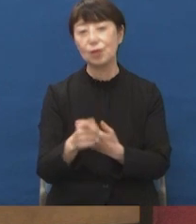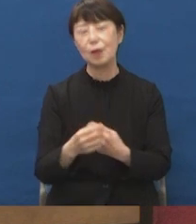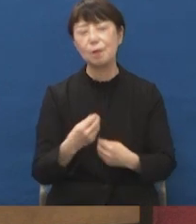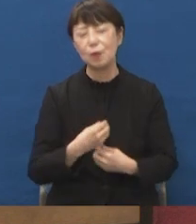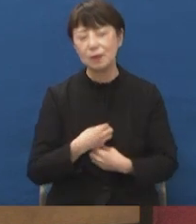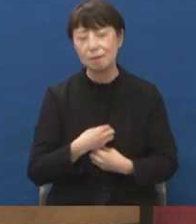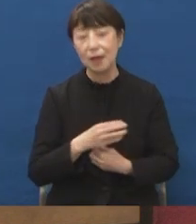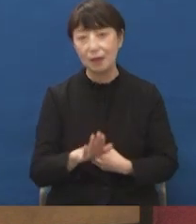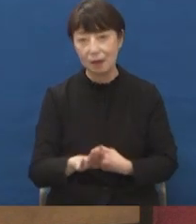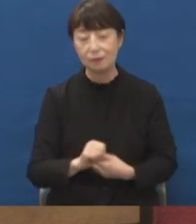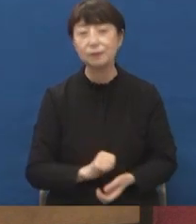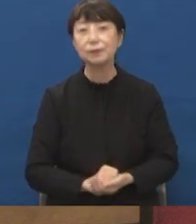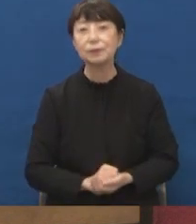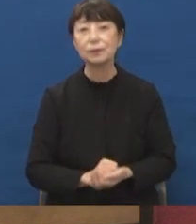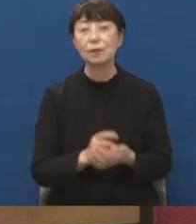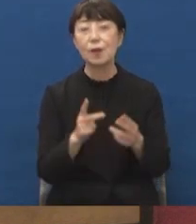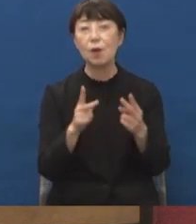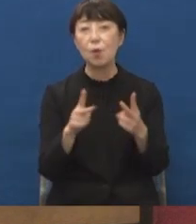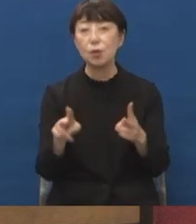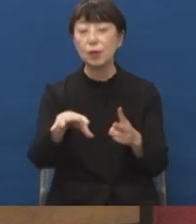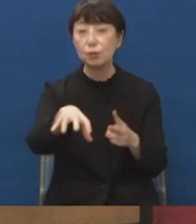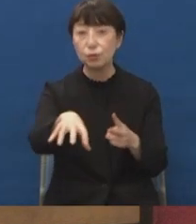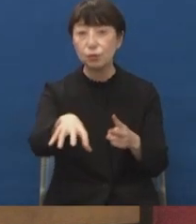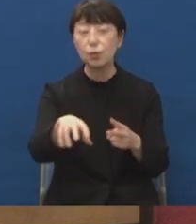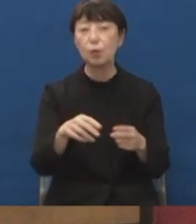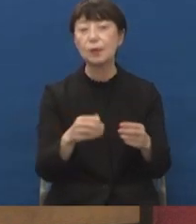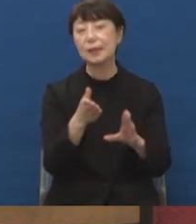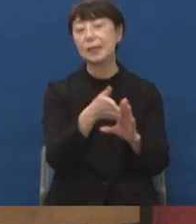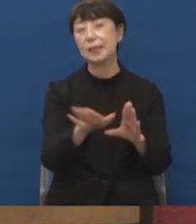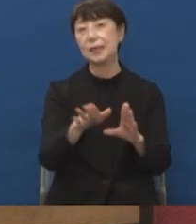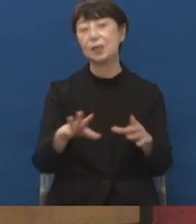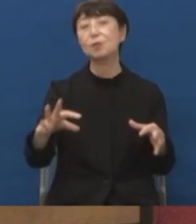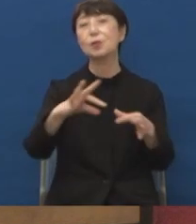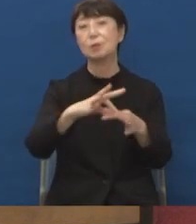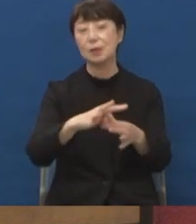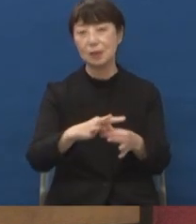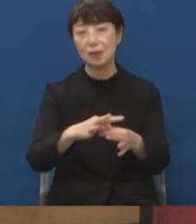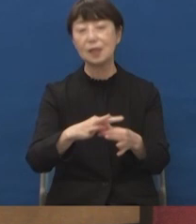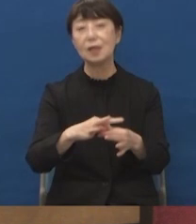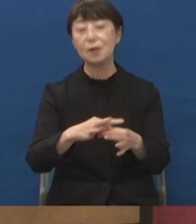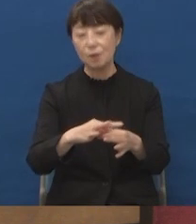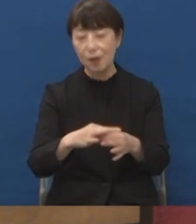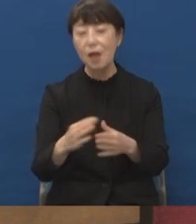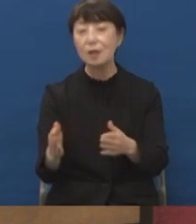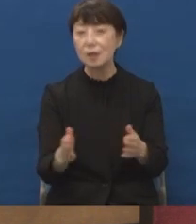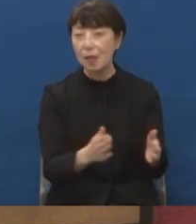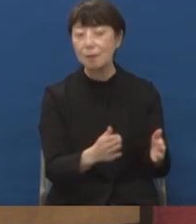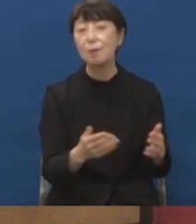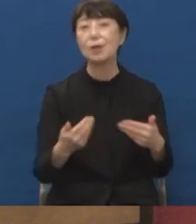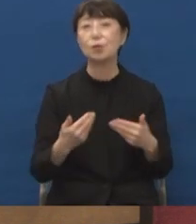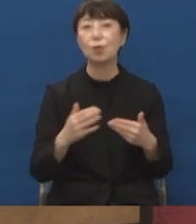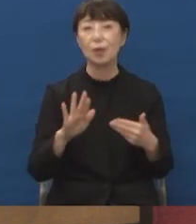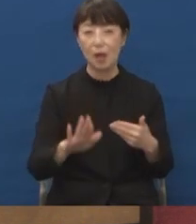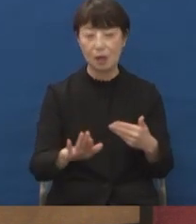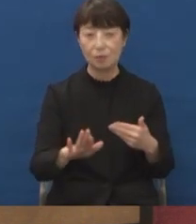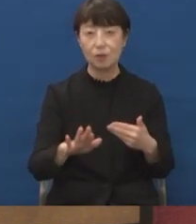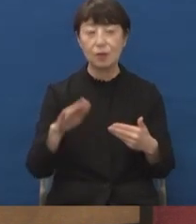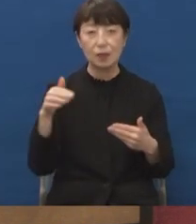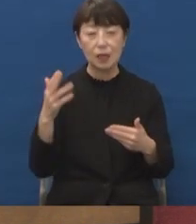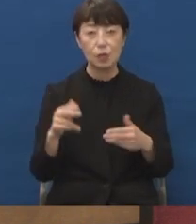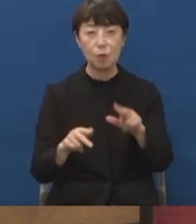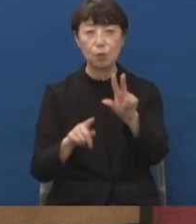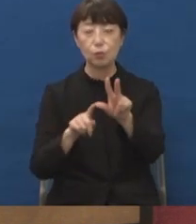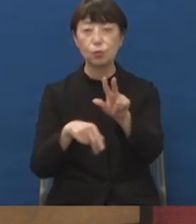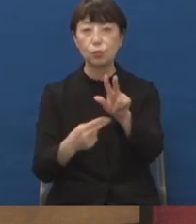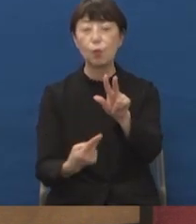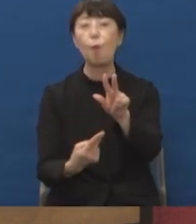ております。北陸と近畿の結びつきを考えれば、敦賀から先の整備が必要であることは認めるところですが、ルートの議論は国任